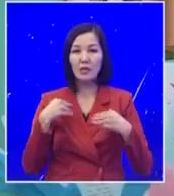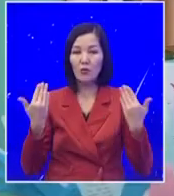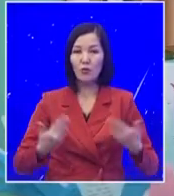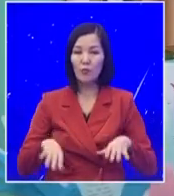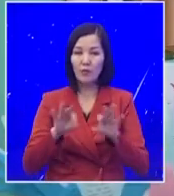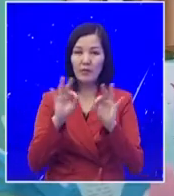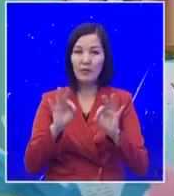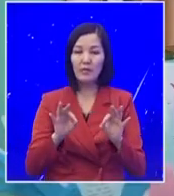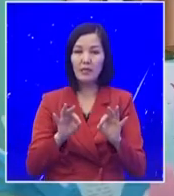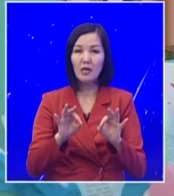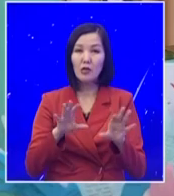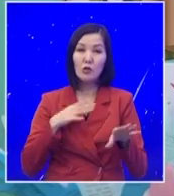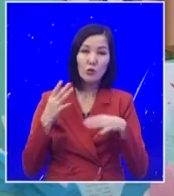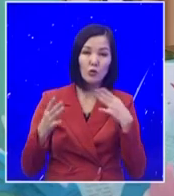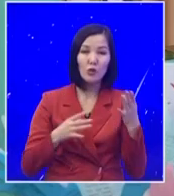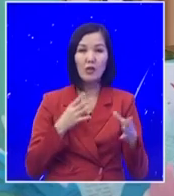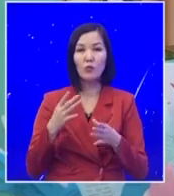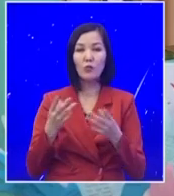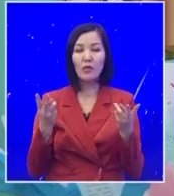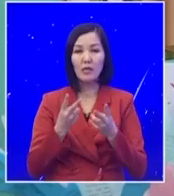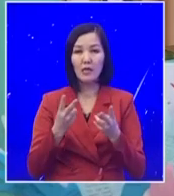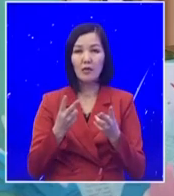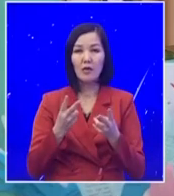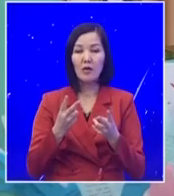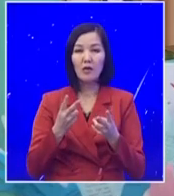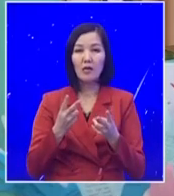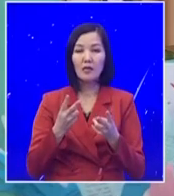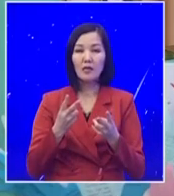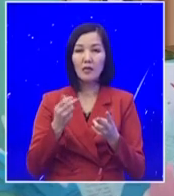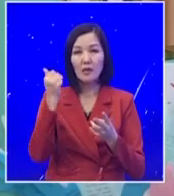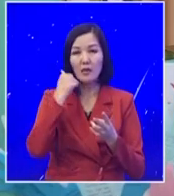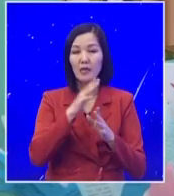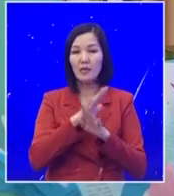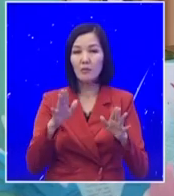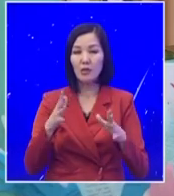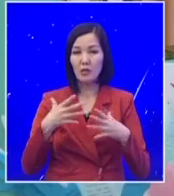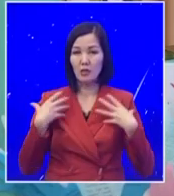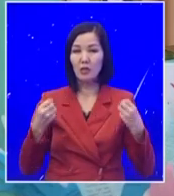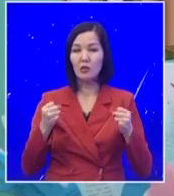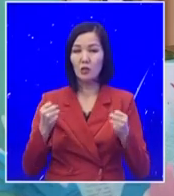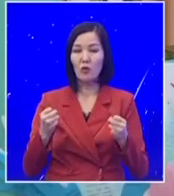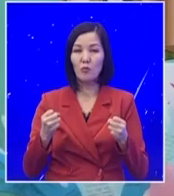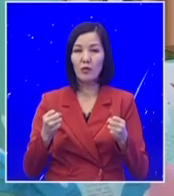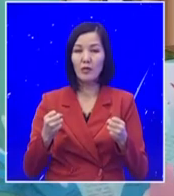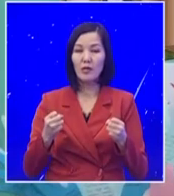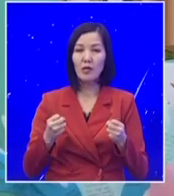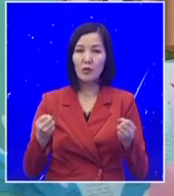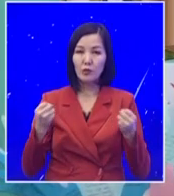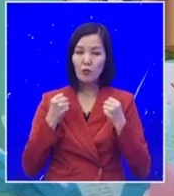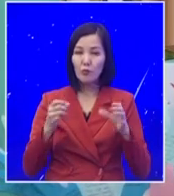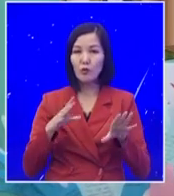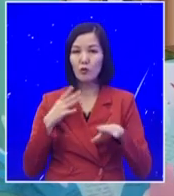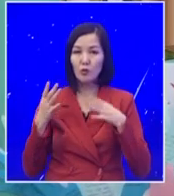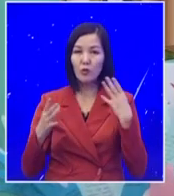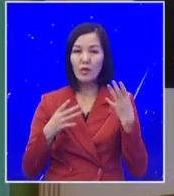салтын жақсылап ұстанып, спортпен айналысқан адам ешқашан кәртеймейді. Өзім формаларын мықты ұстайды. Спортпен